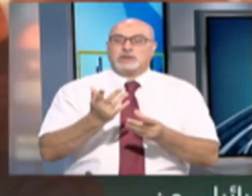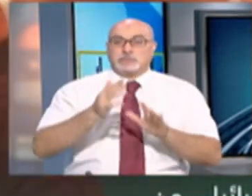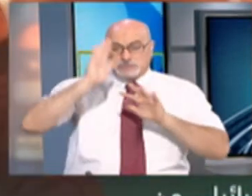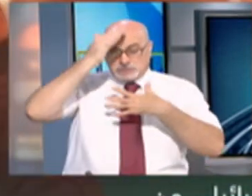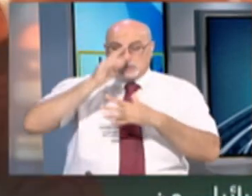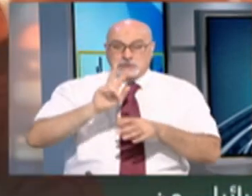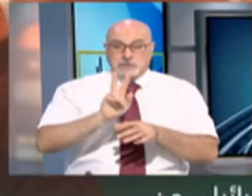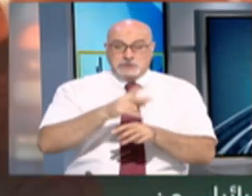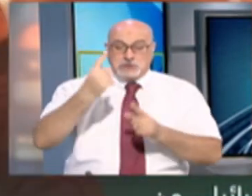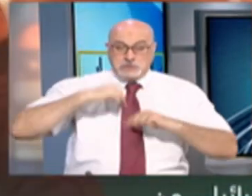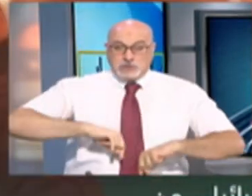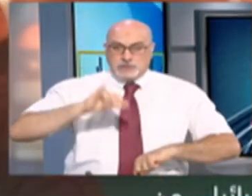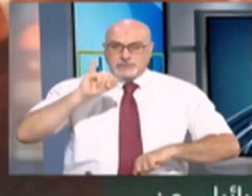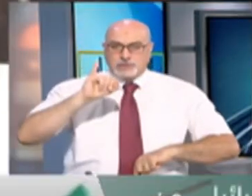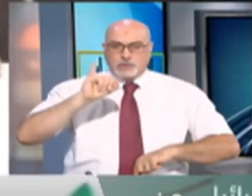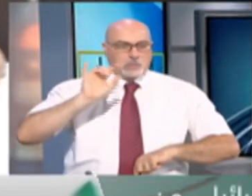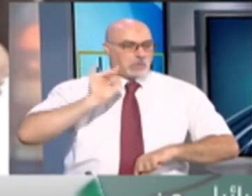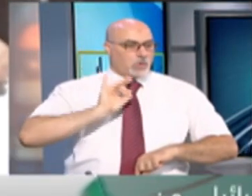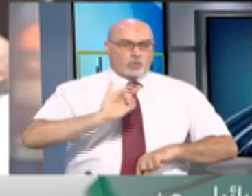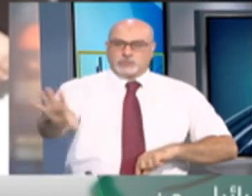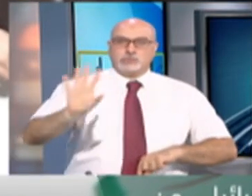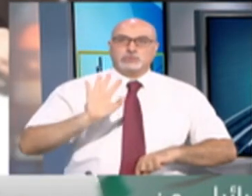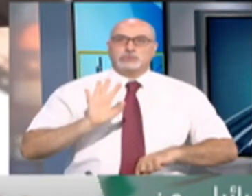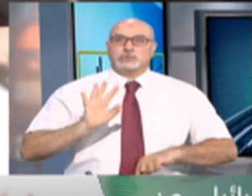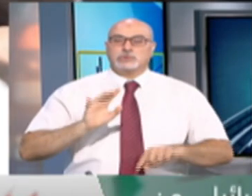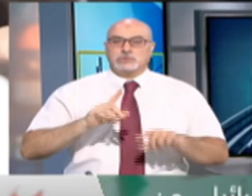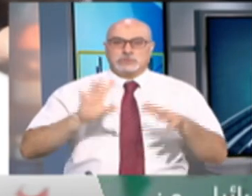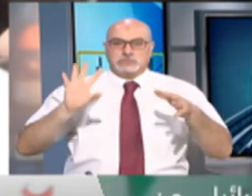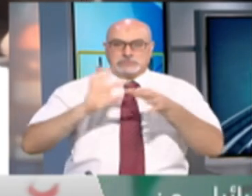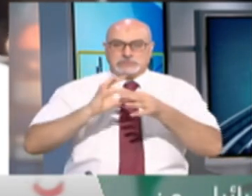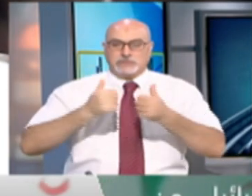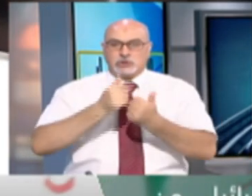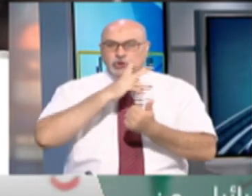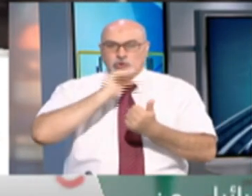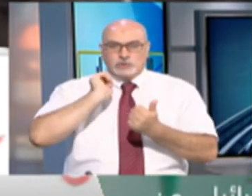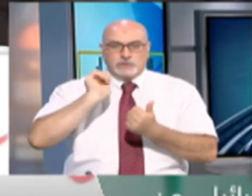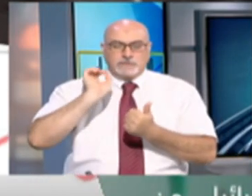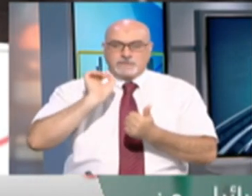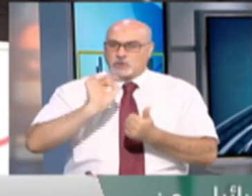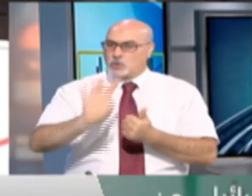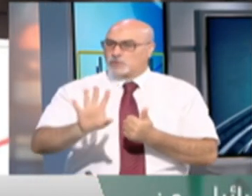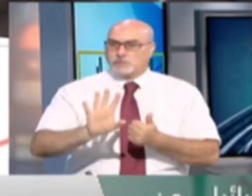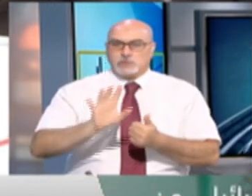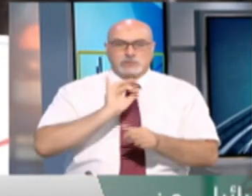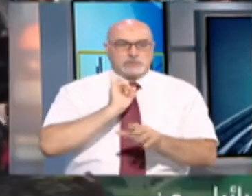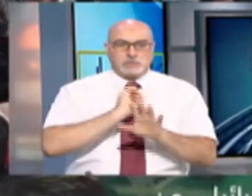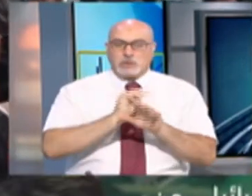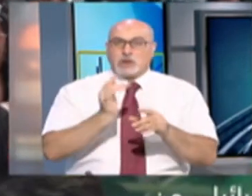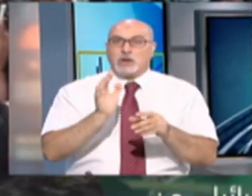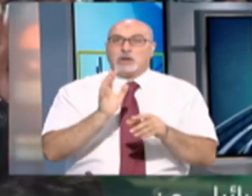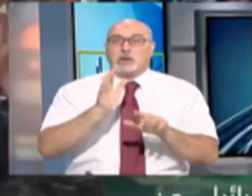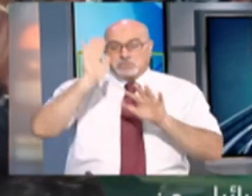الزيارة مرفوضة جملة وتفصيلا، وصفة كل تنسيق مع الكيان الصهيوني ورموزه خيانة للقضية